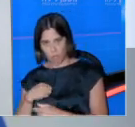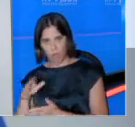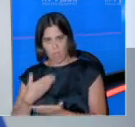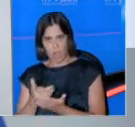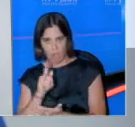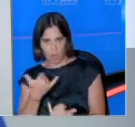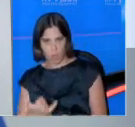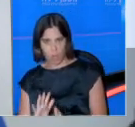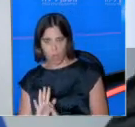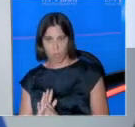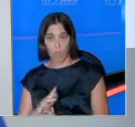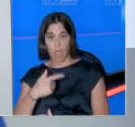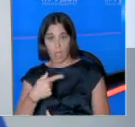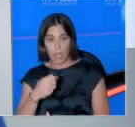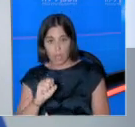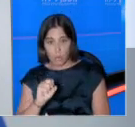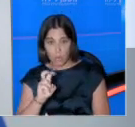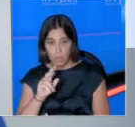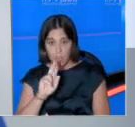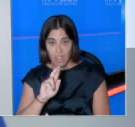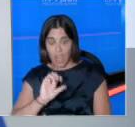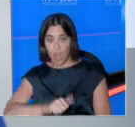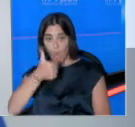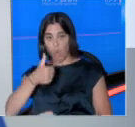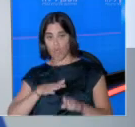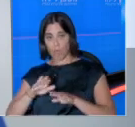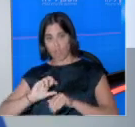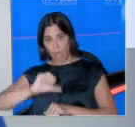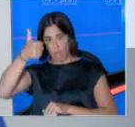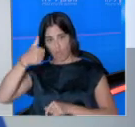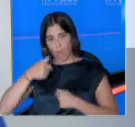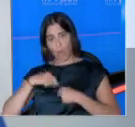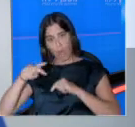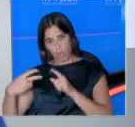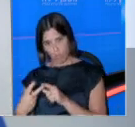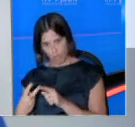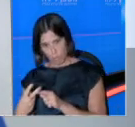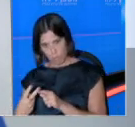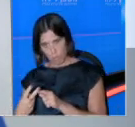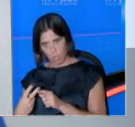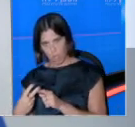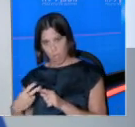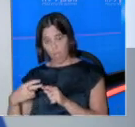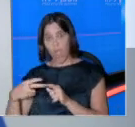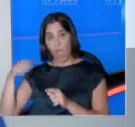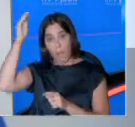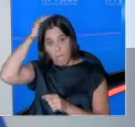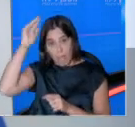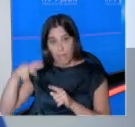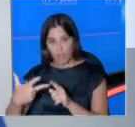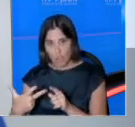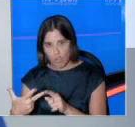היום. שגדעון סער יכהן כראש הממשלה הראשון, אני יכהן אחריו, ונפתלי בנט יכהן